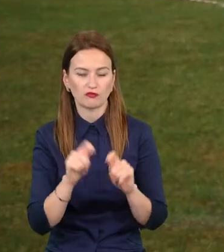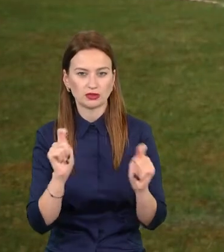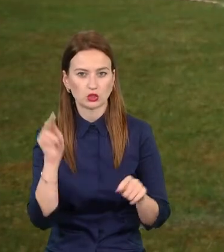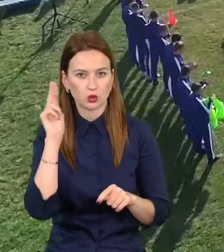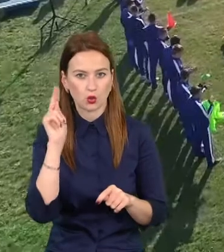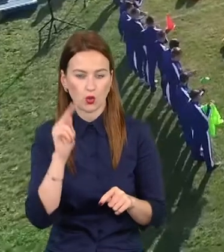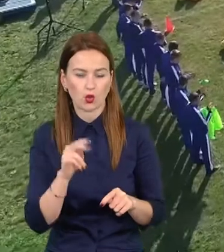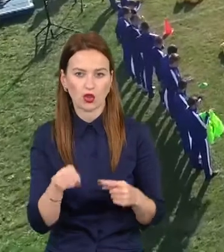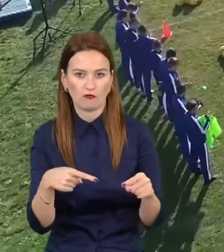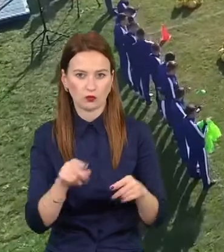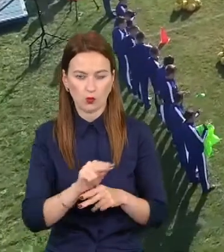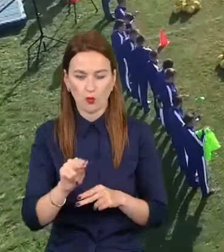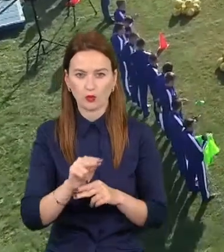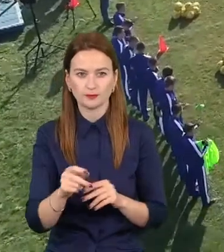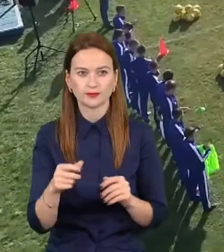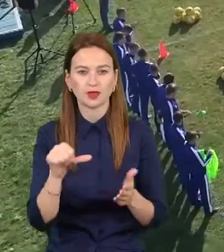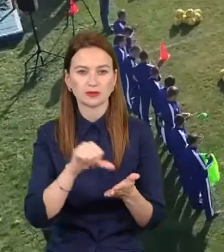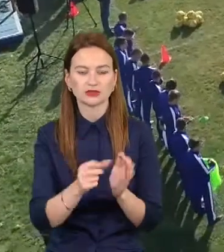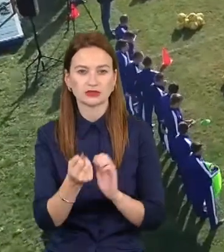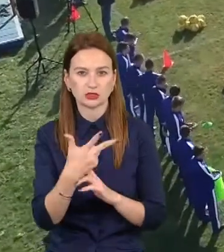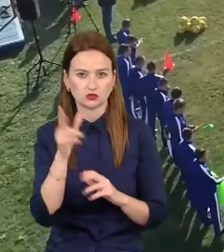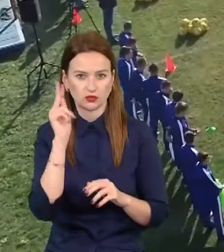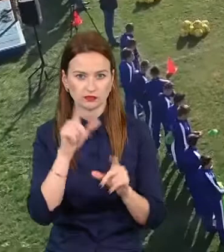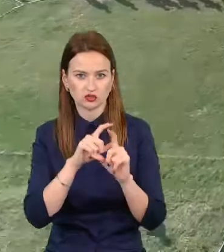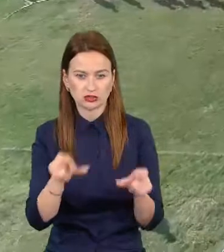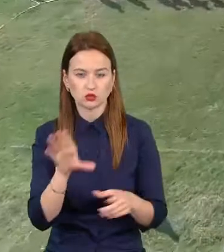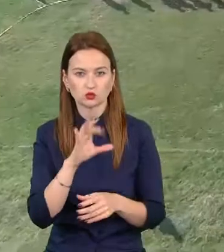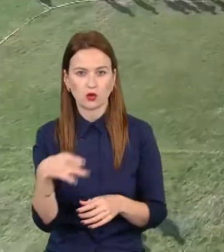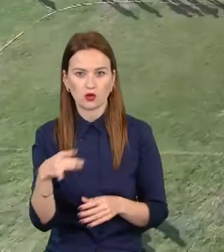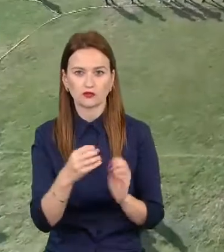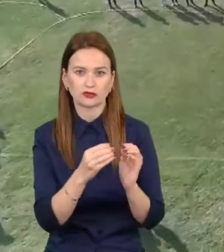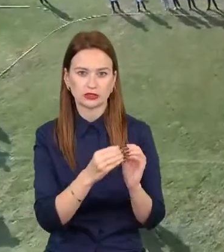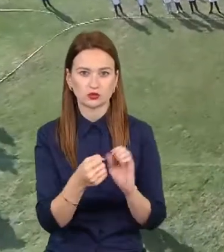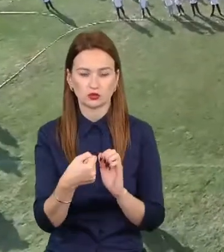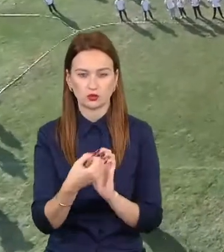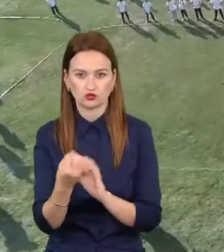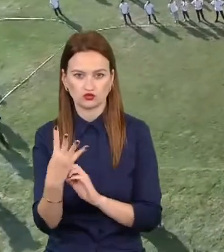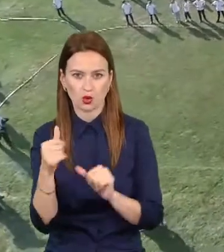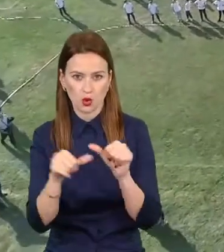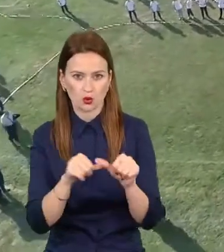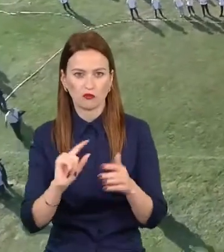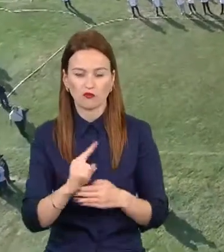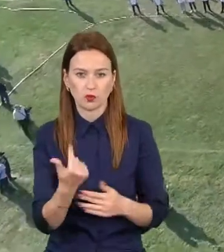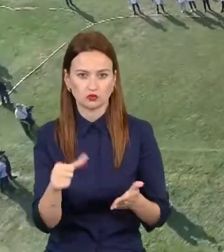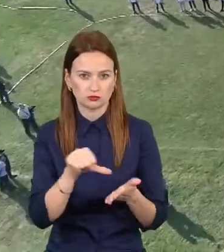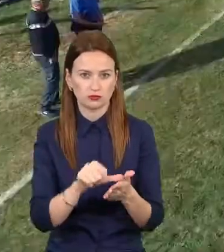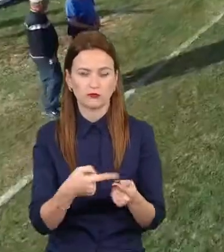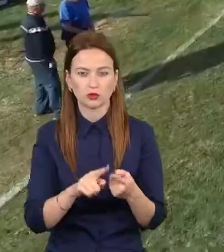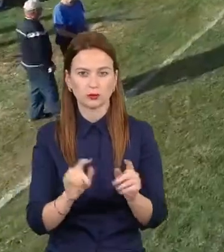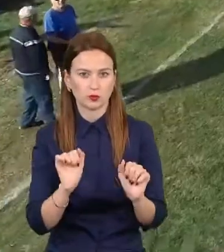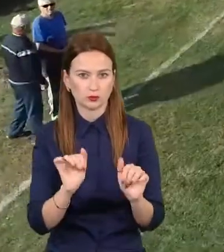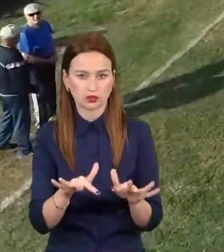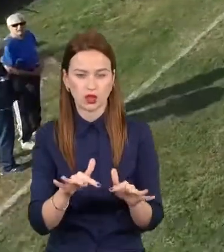уроки футболу». Представники 13 навчальних закладів Сумського району віком від 10 до 14 років вперше взяли участь у подібному